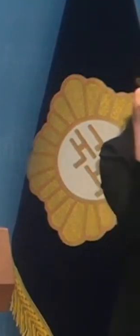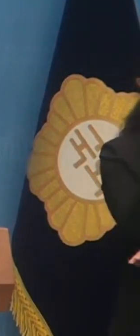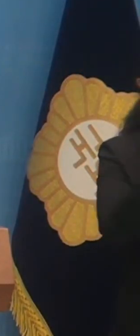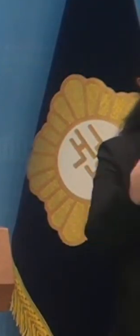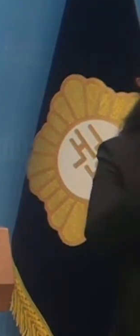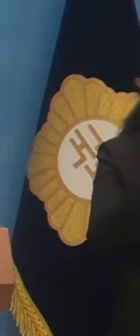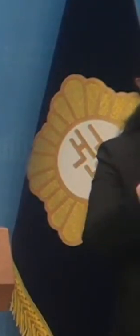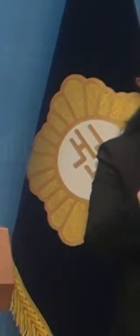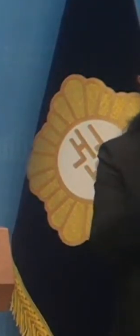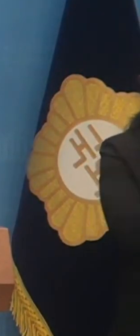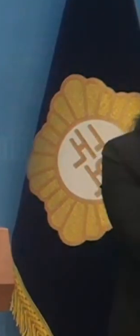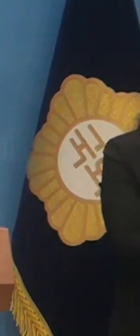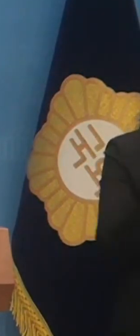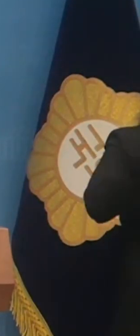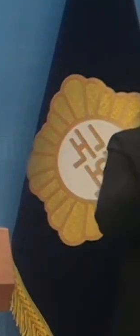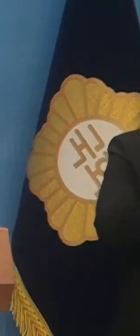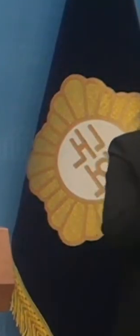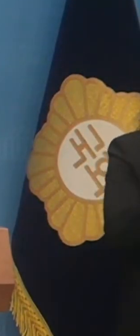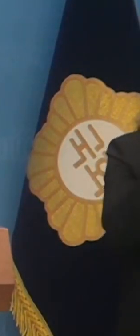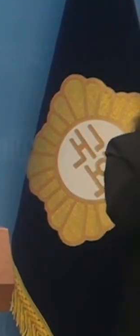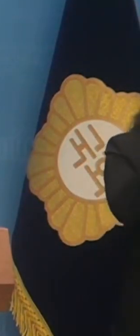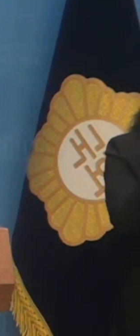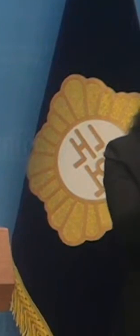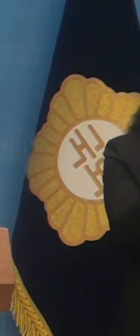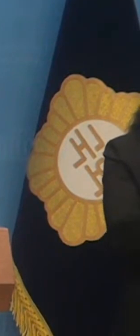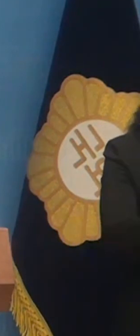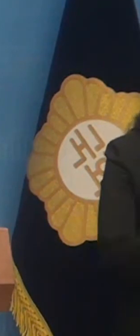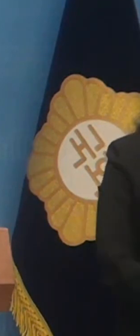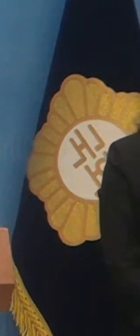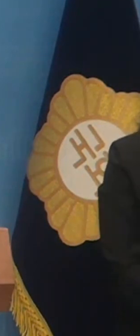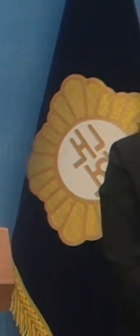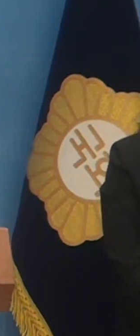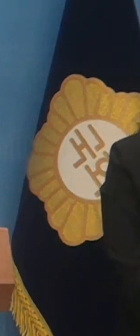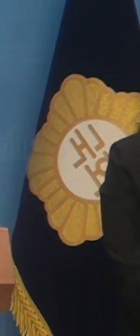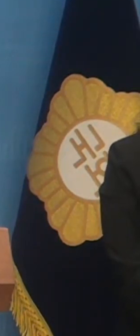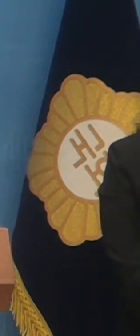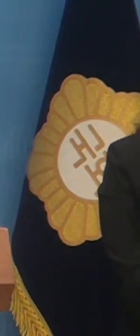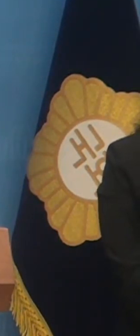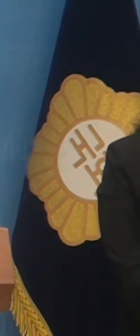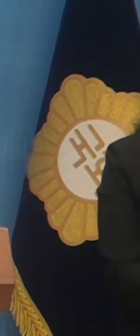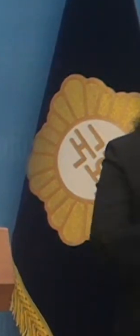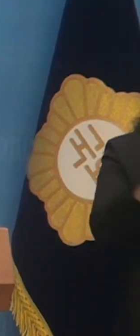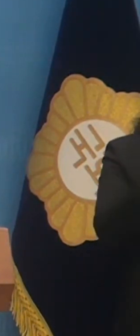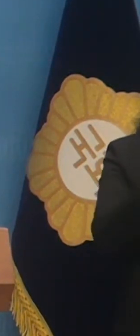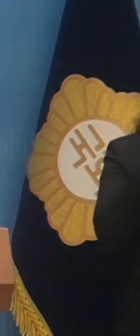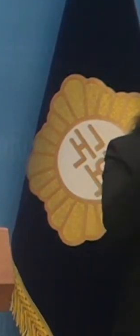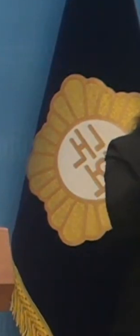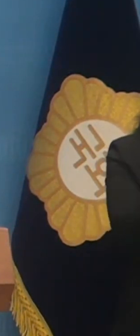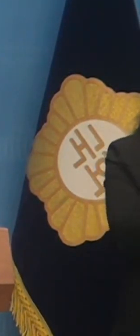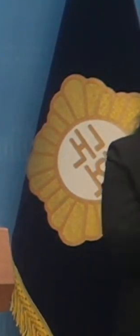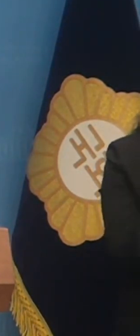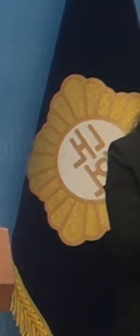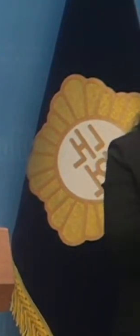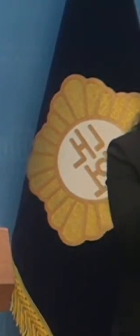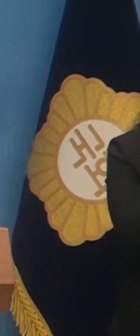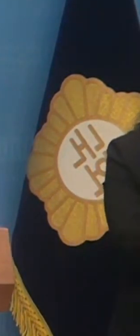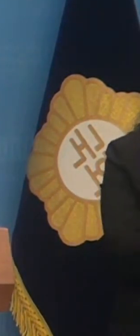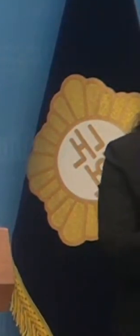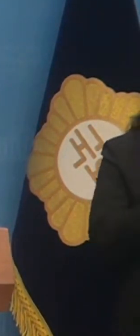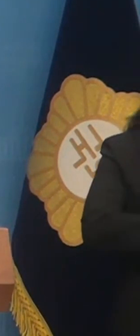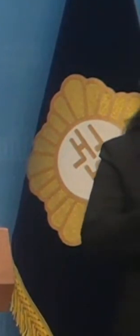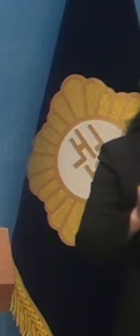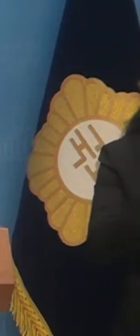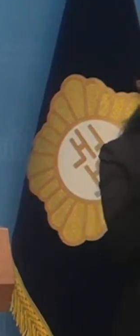기본권을 반영하는 개헌을 선도하겠습니다. 헌법을 노동자 헌법, 농민 헌법으로 만드는